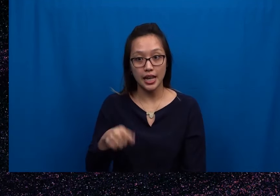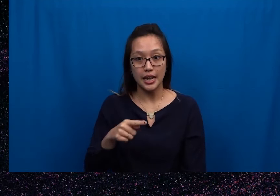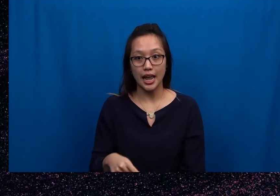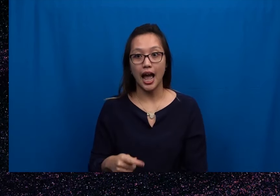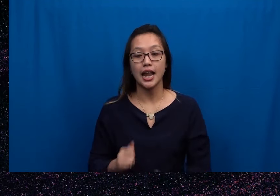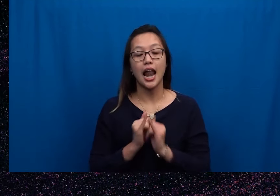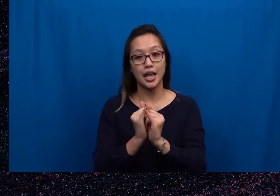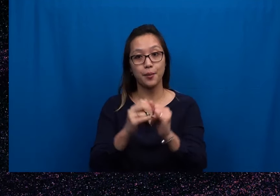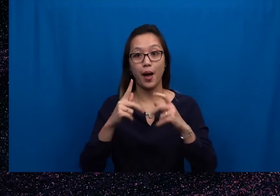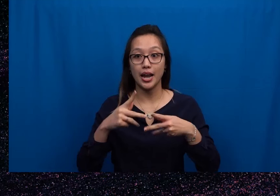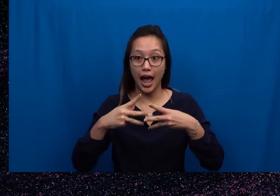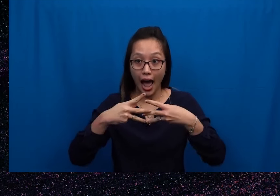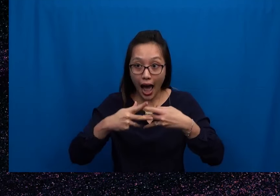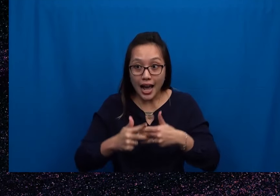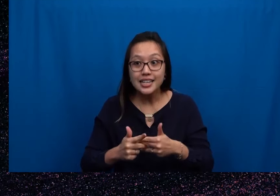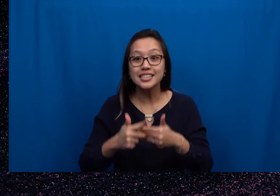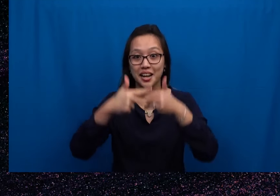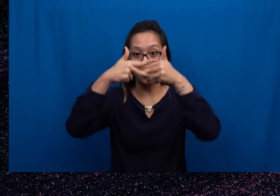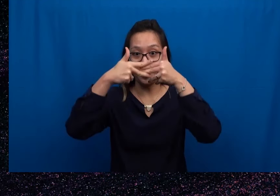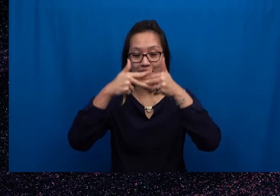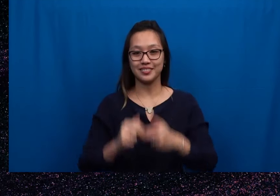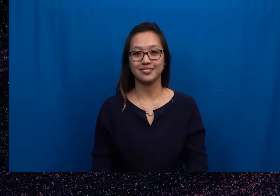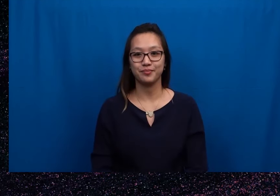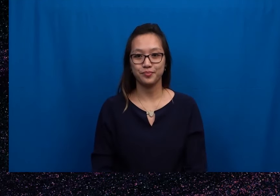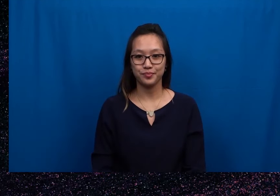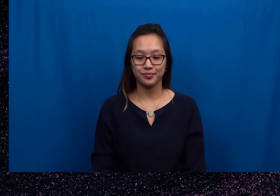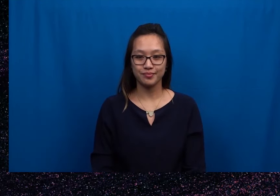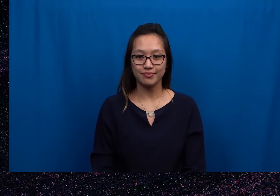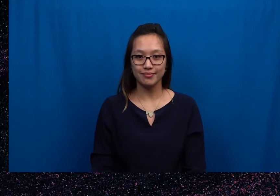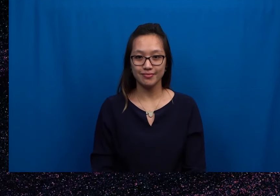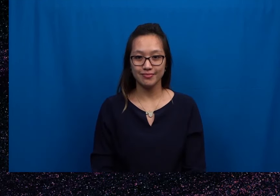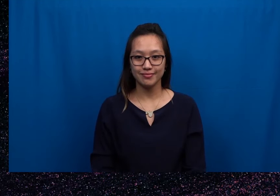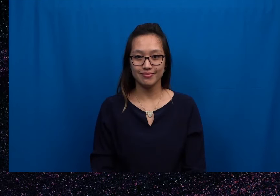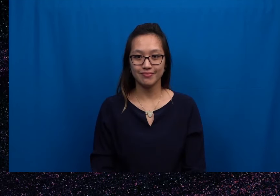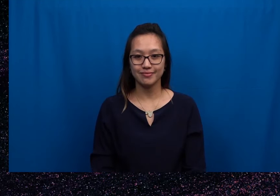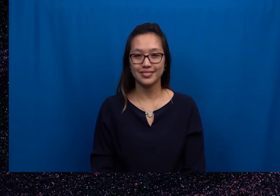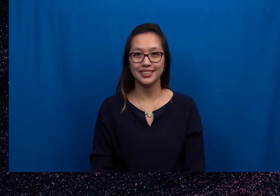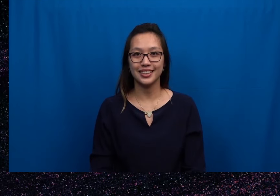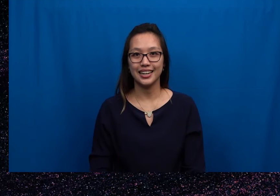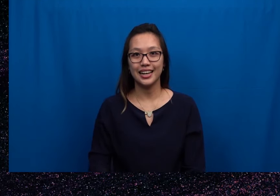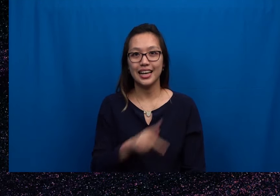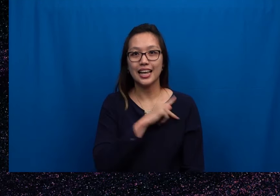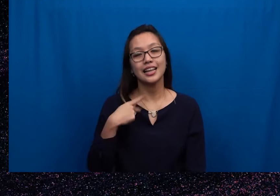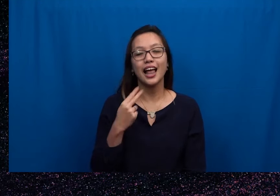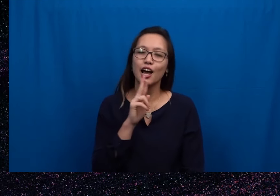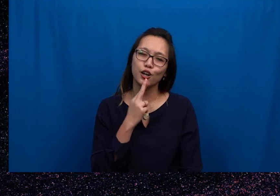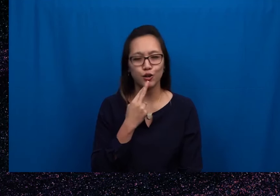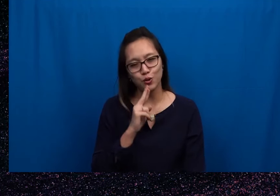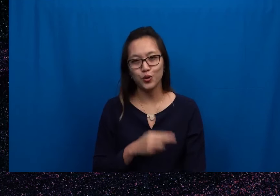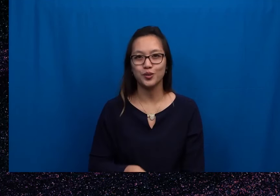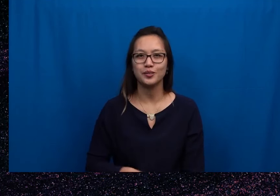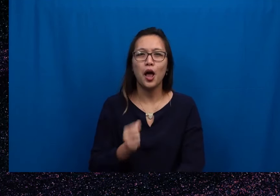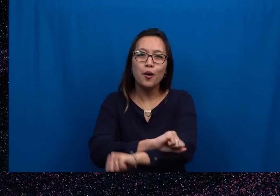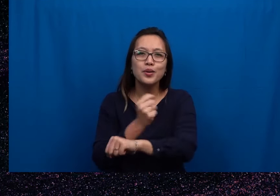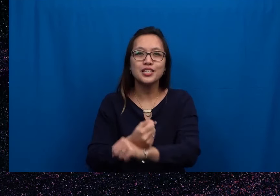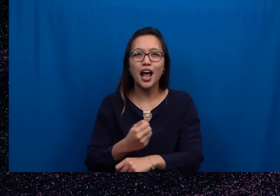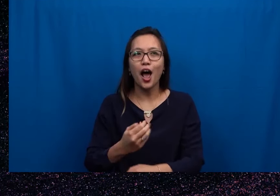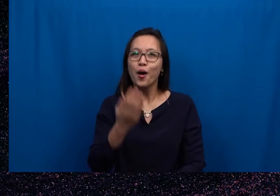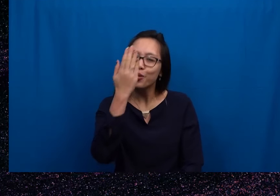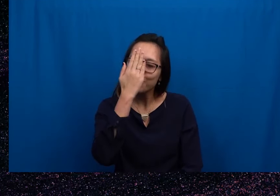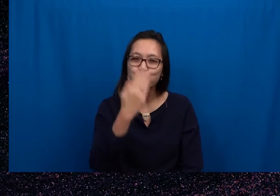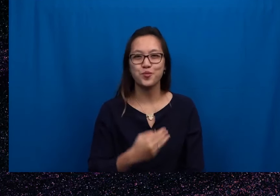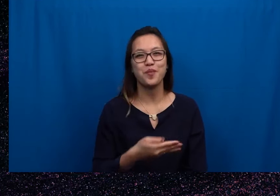Untuk selama beberapa waktu ke depan kita sudah melalui hal ini. Dan tentu kita rindu untuk bisa segera bertatap muka, beribadah bersama-sama di